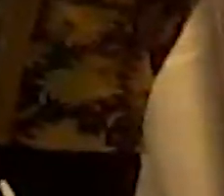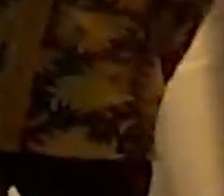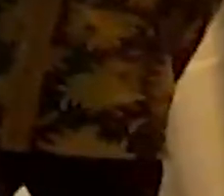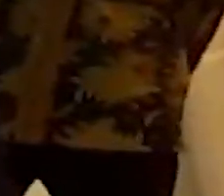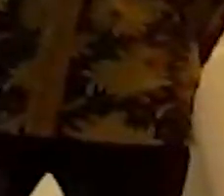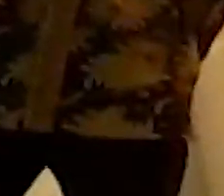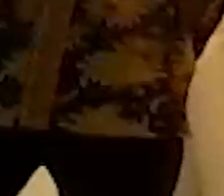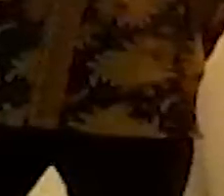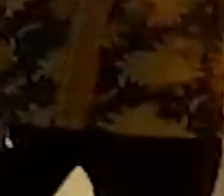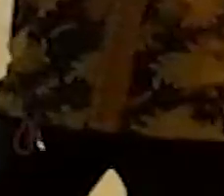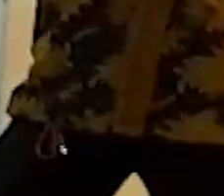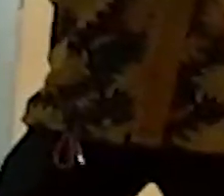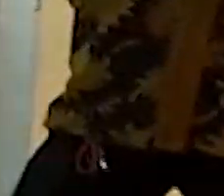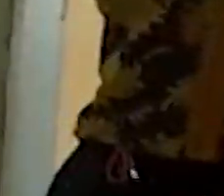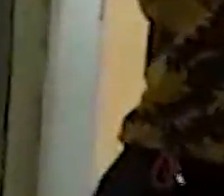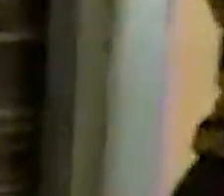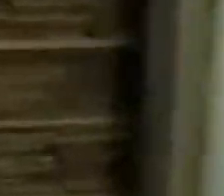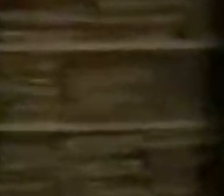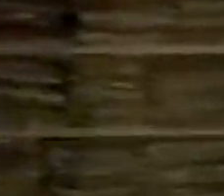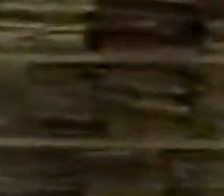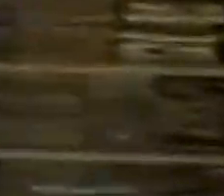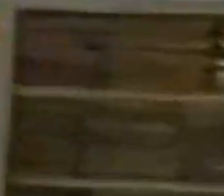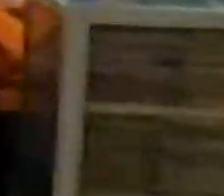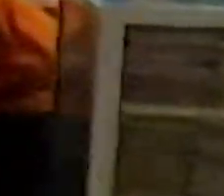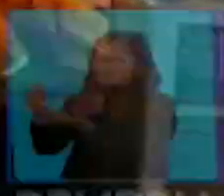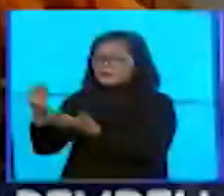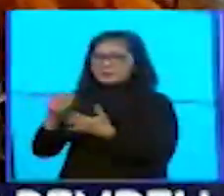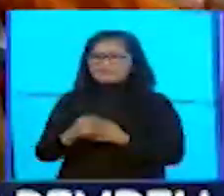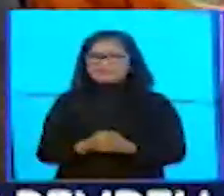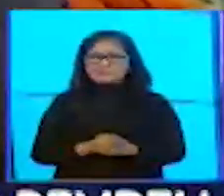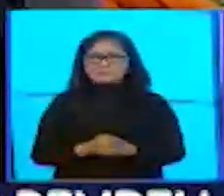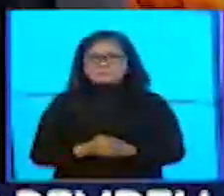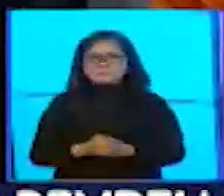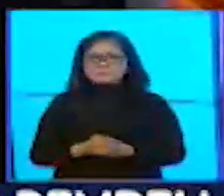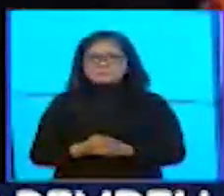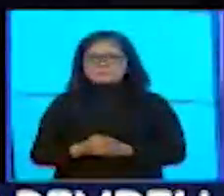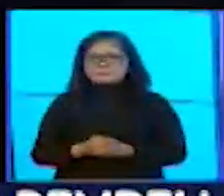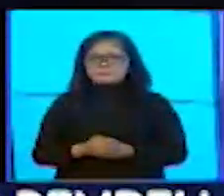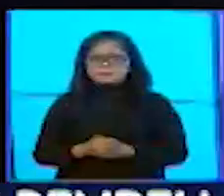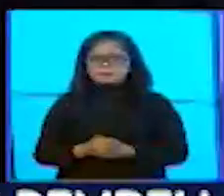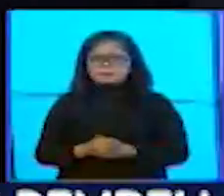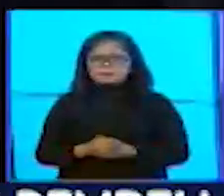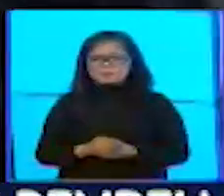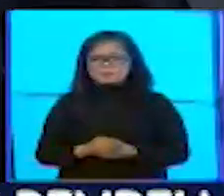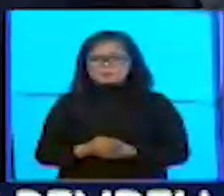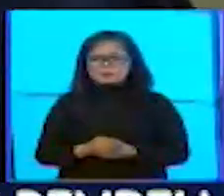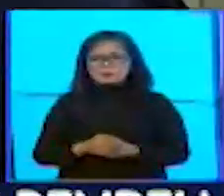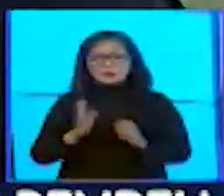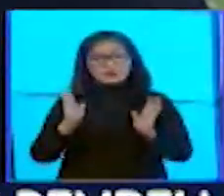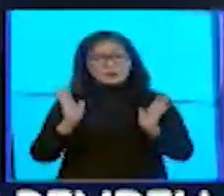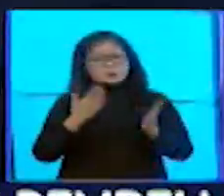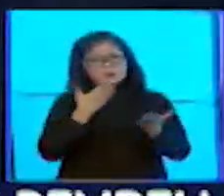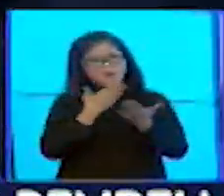penempelan stiker vaksinasi. Saya akan bertanya langsung kepada salah satu pedagang. Kita akan cari tahu, pemirsa. Halo, selamat siang,